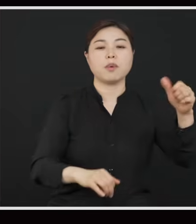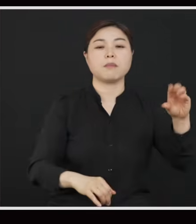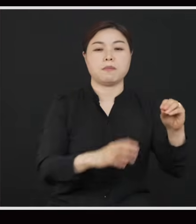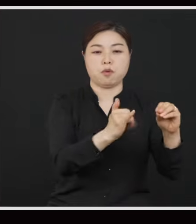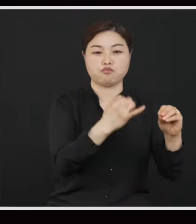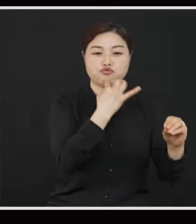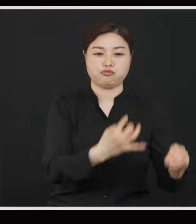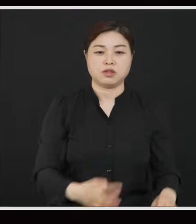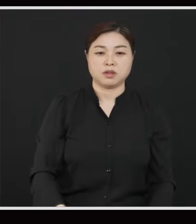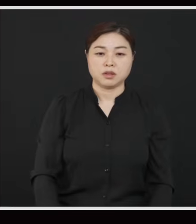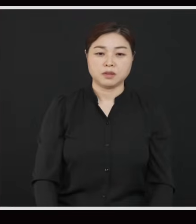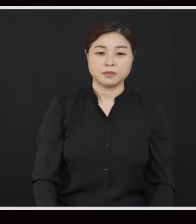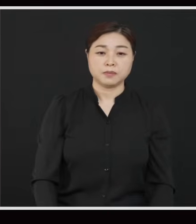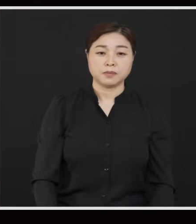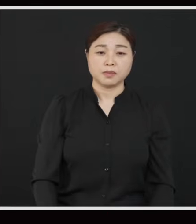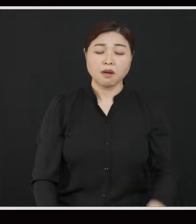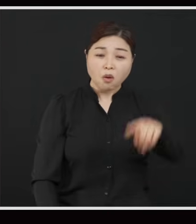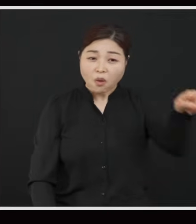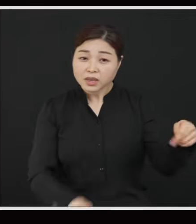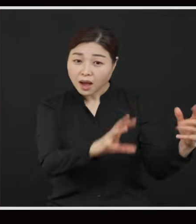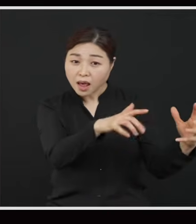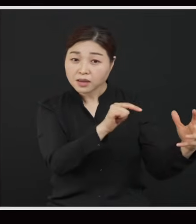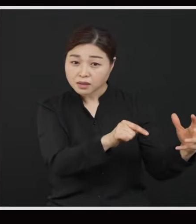돼요. 그러니까